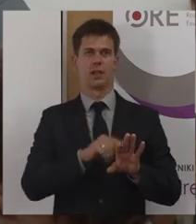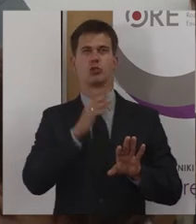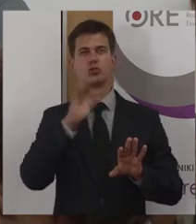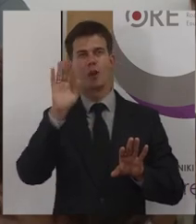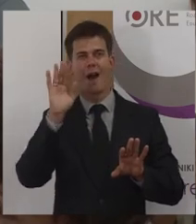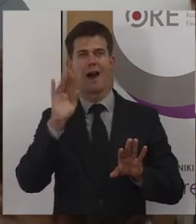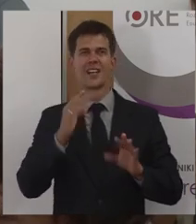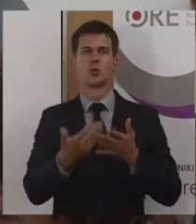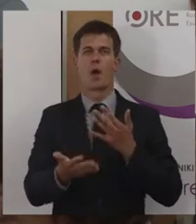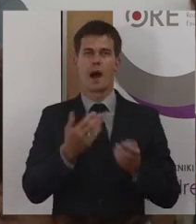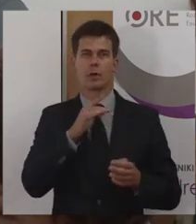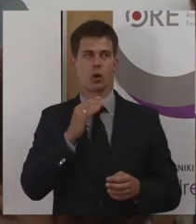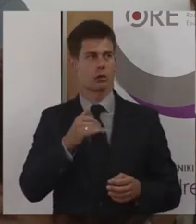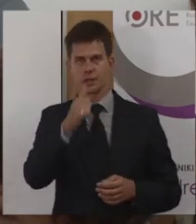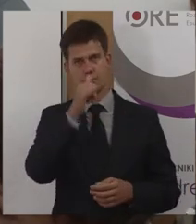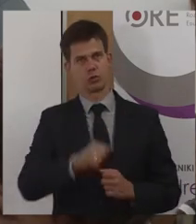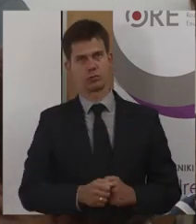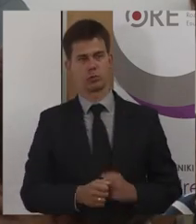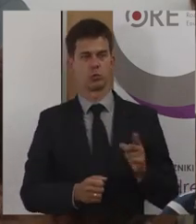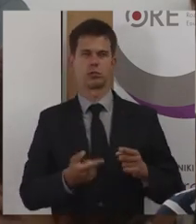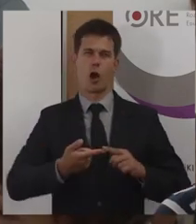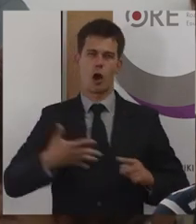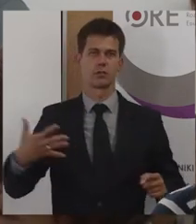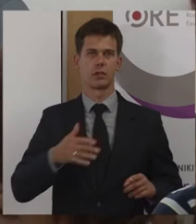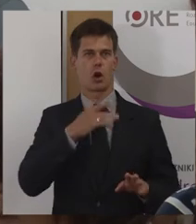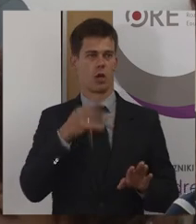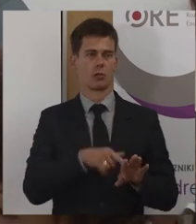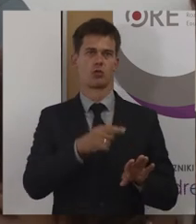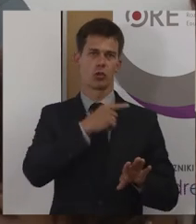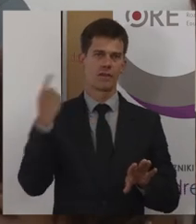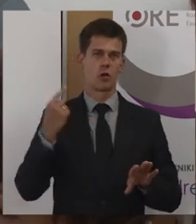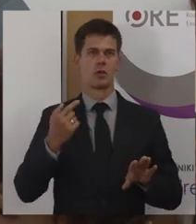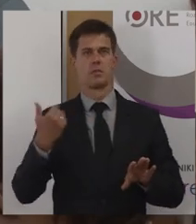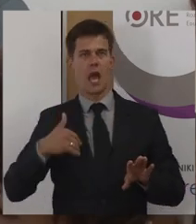szarościach, kwestia zestawienia pewnych barw ze sobą.